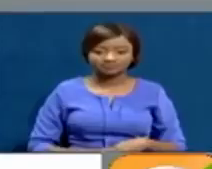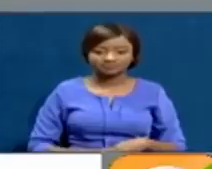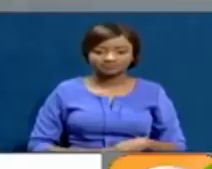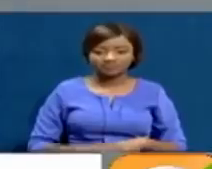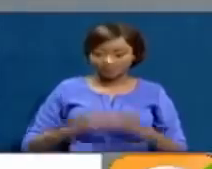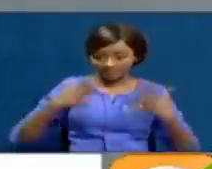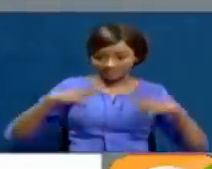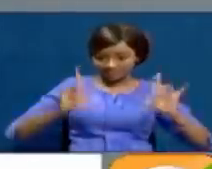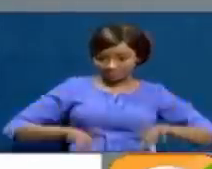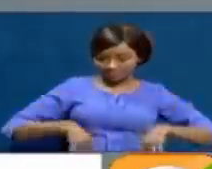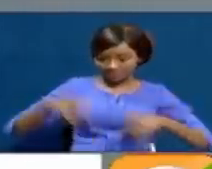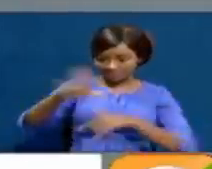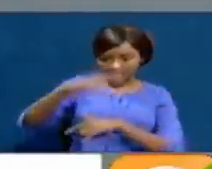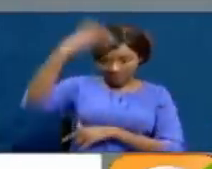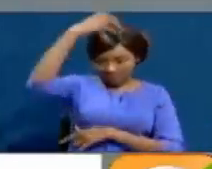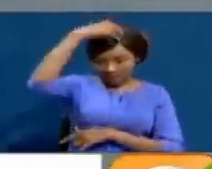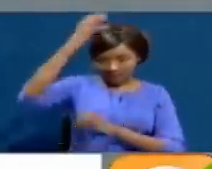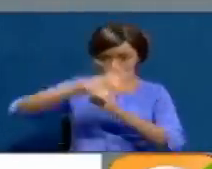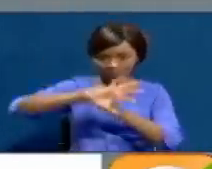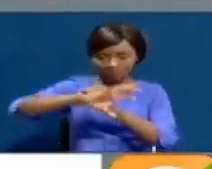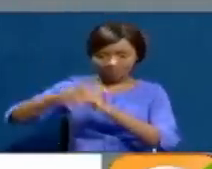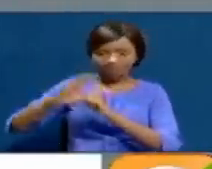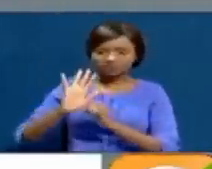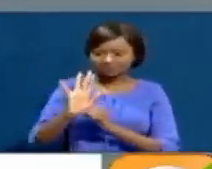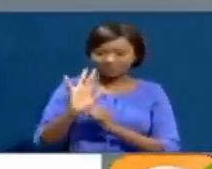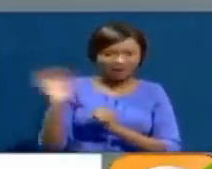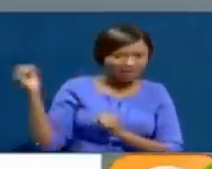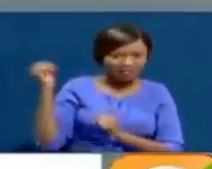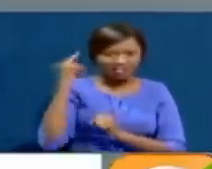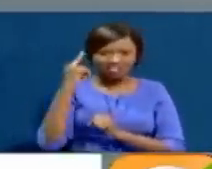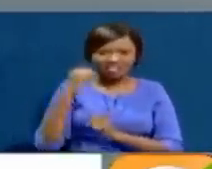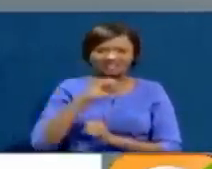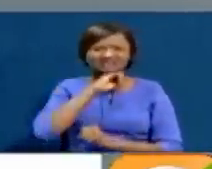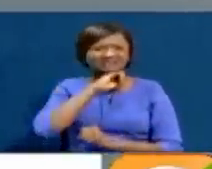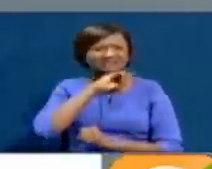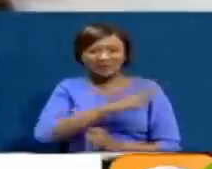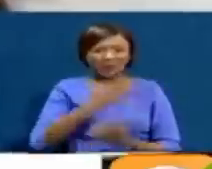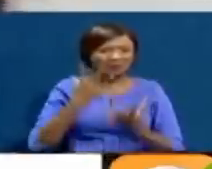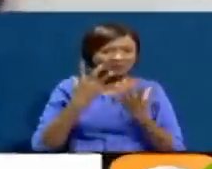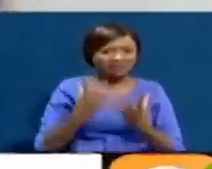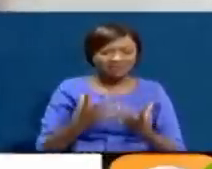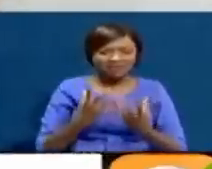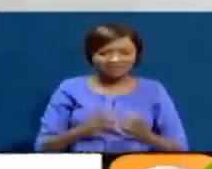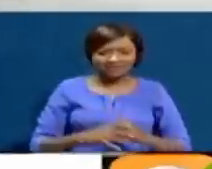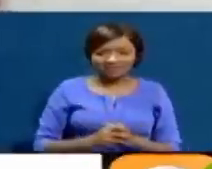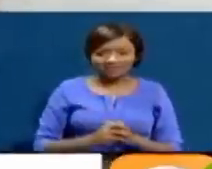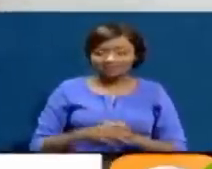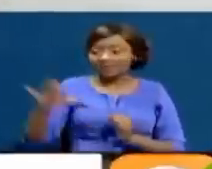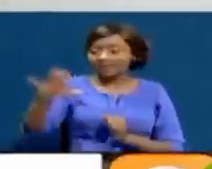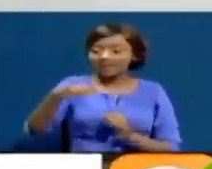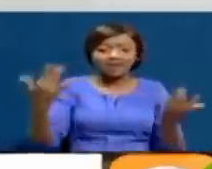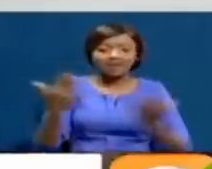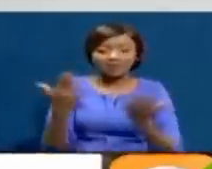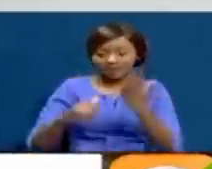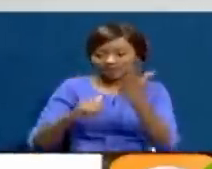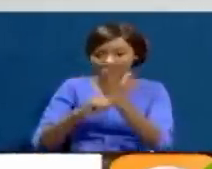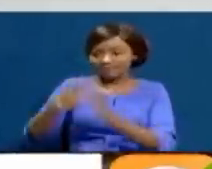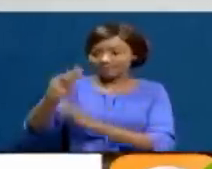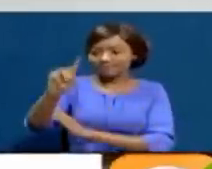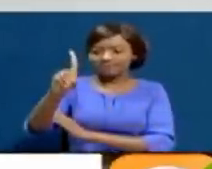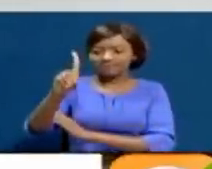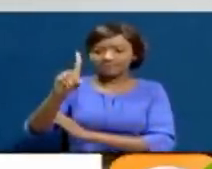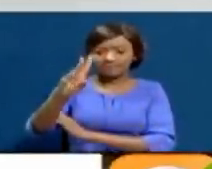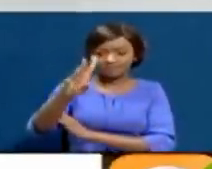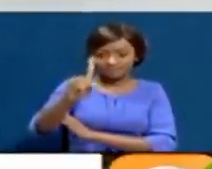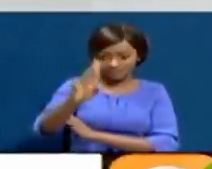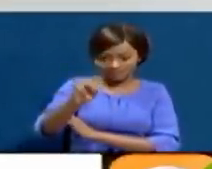na milio ya risasi inayofuatwa na moto mkubwa kutoka uwanja wa ndege wa Manda. Ndio makali ya makabiliano kati ya wapiganaji